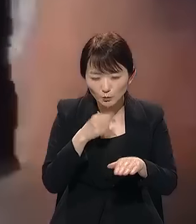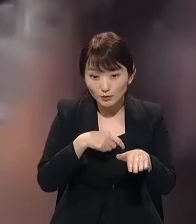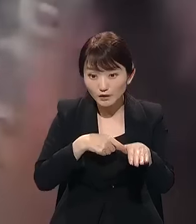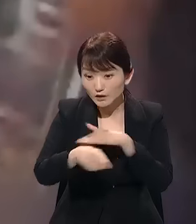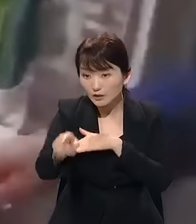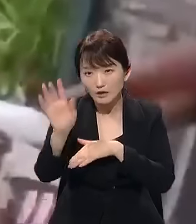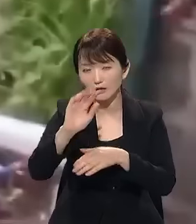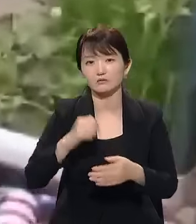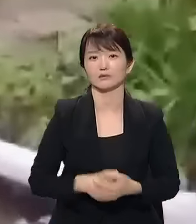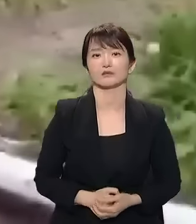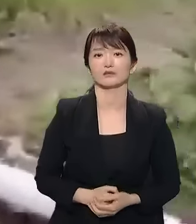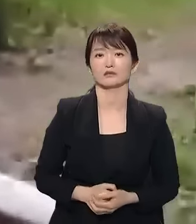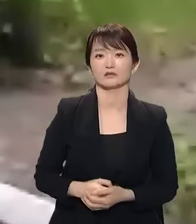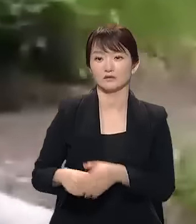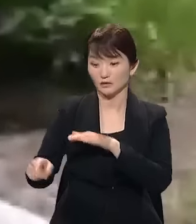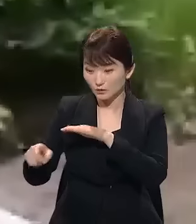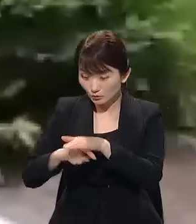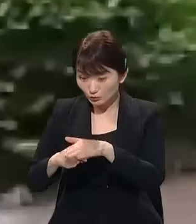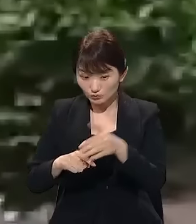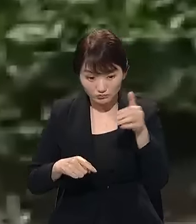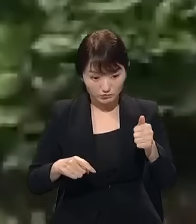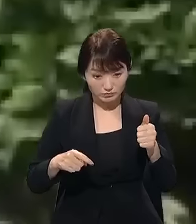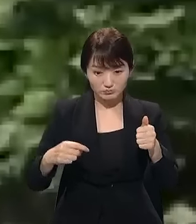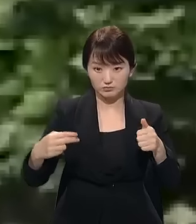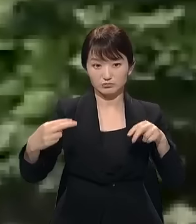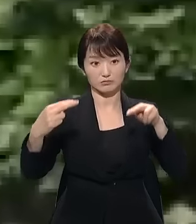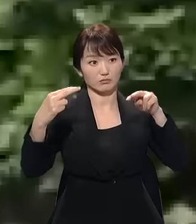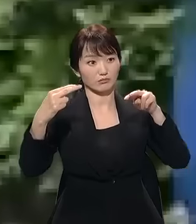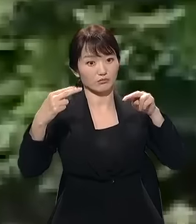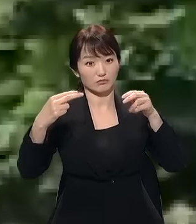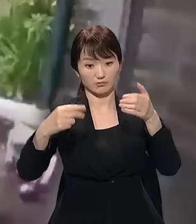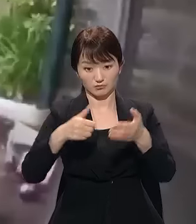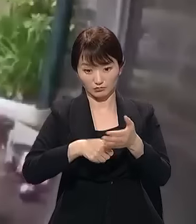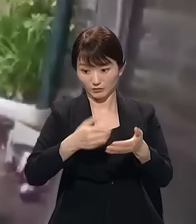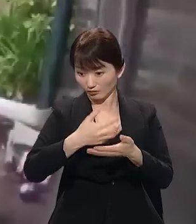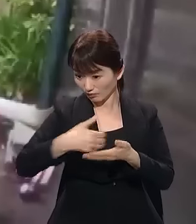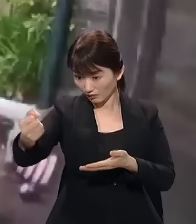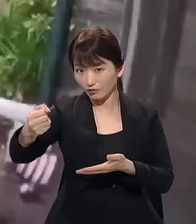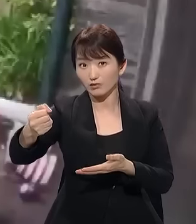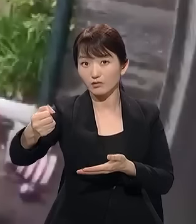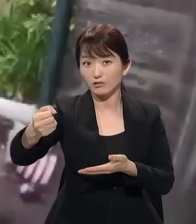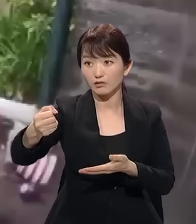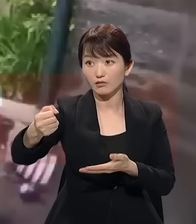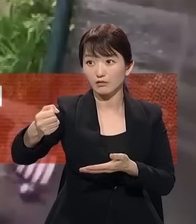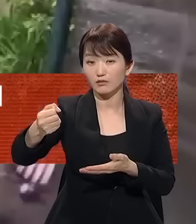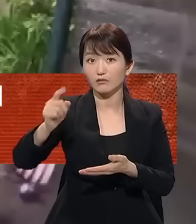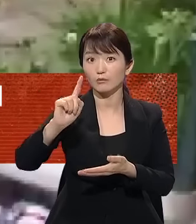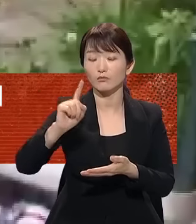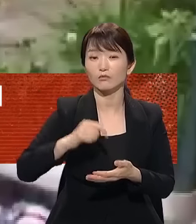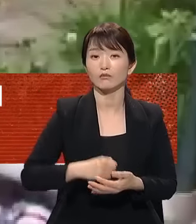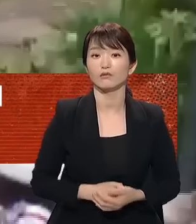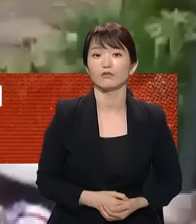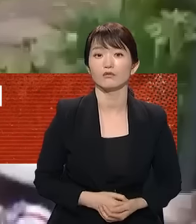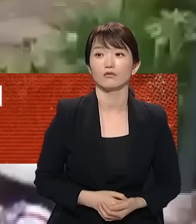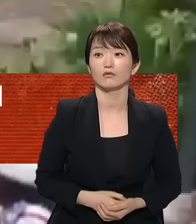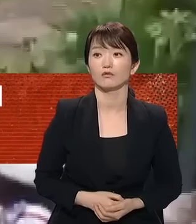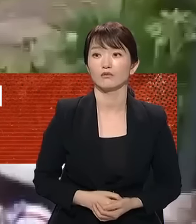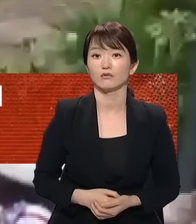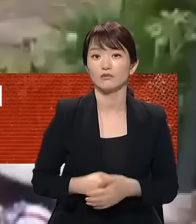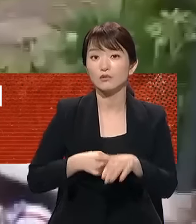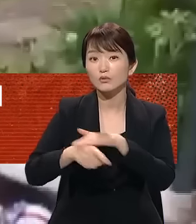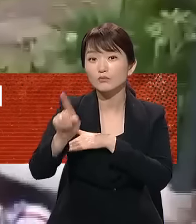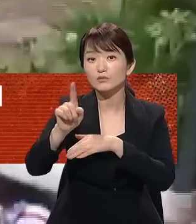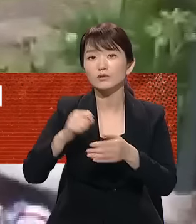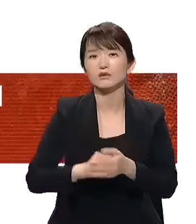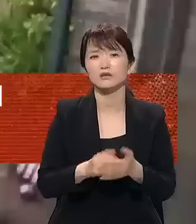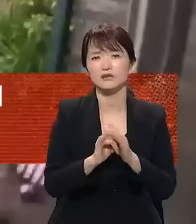이 대담한 도둑은 주인 눈 앞에서 대놓고 택배를 강탈해 갔던 겁니다. 눈 뜨고 코베인 격이죠. 저 훔쳐간 게 뭐예요?